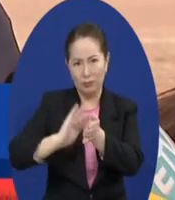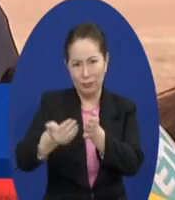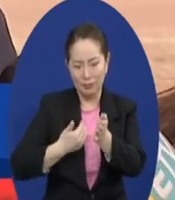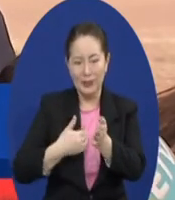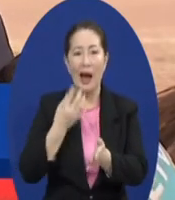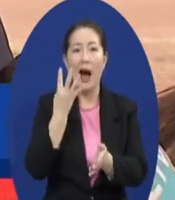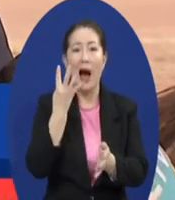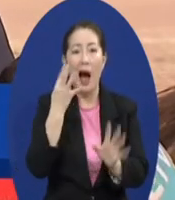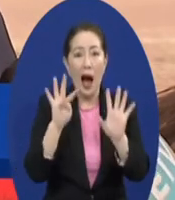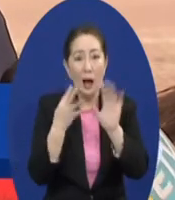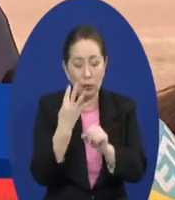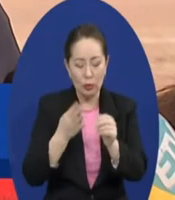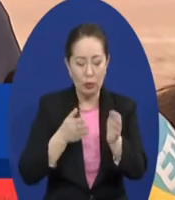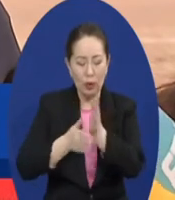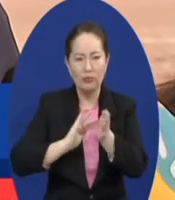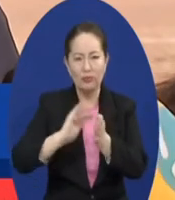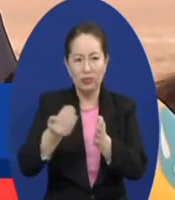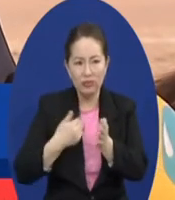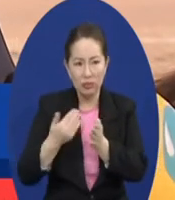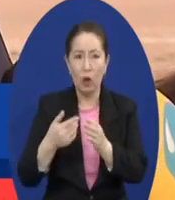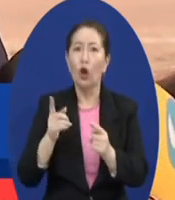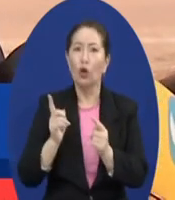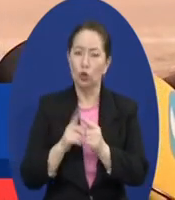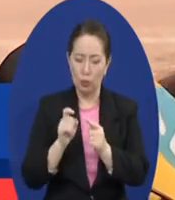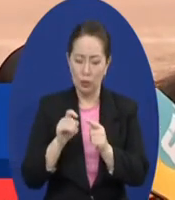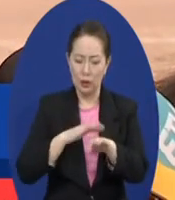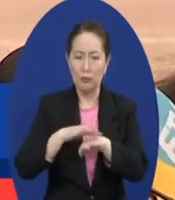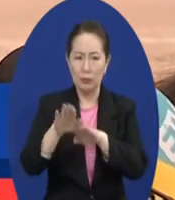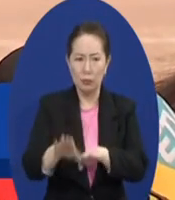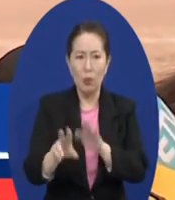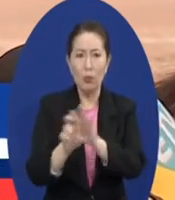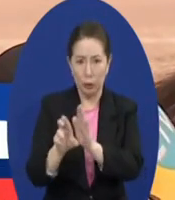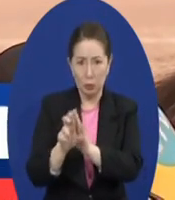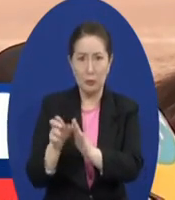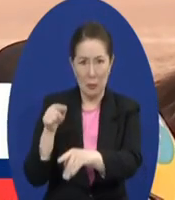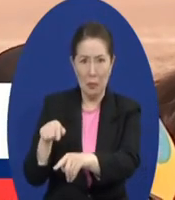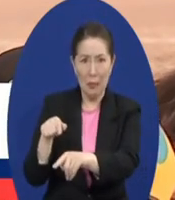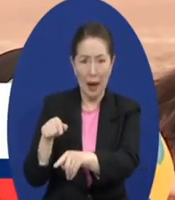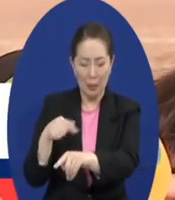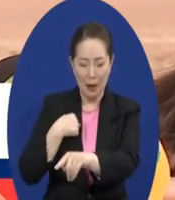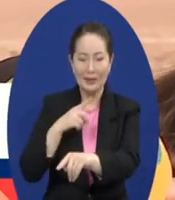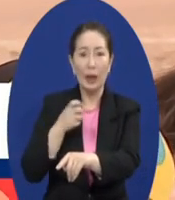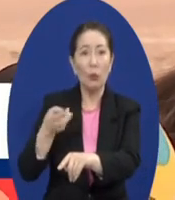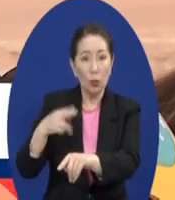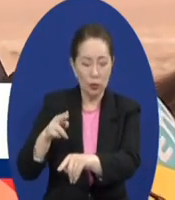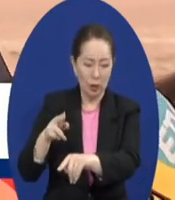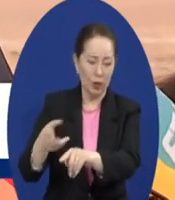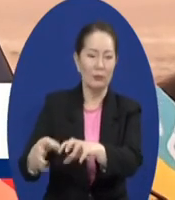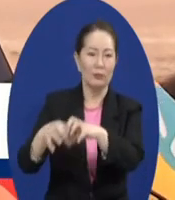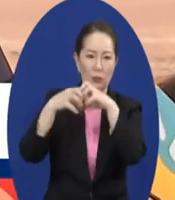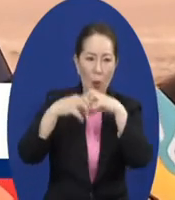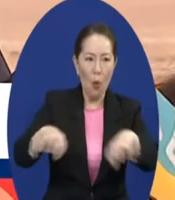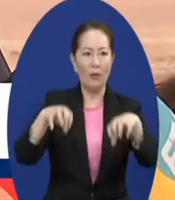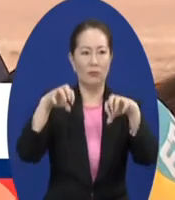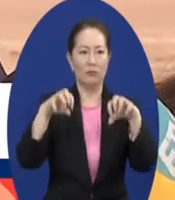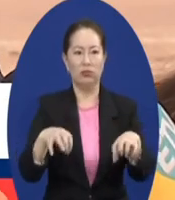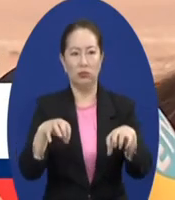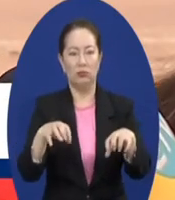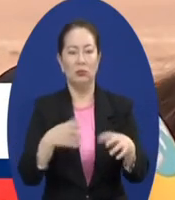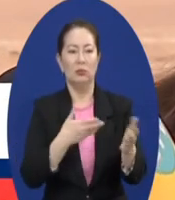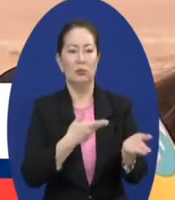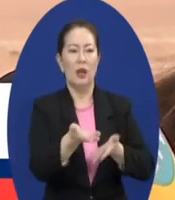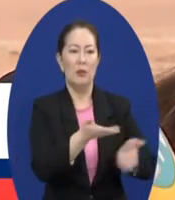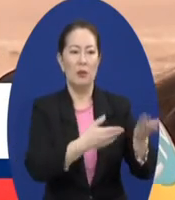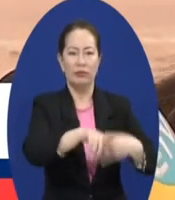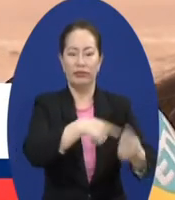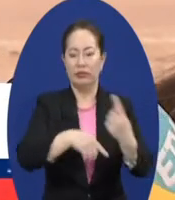ийм одоо төмөр замын технологийн боломжтой. За тэгвэл энэ ачааллыг одоо энэ хоёр бомбтууд одоо хуваалцсна гэсэн үг.